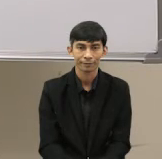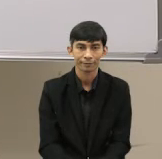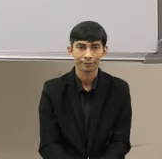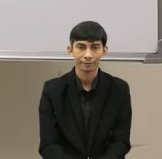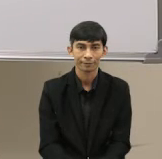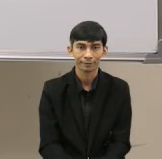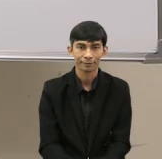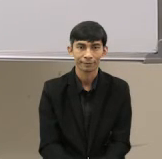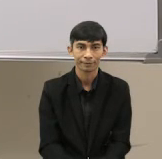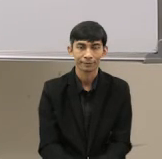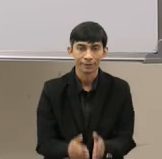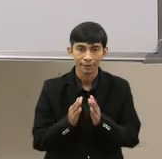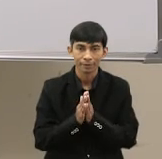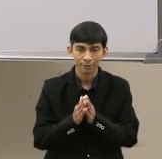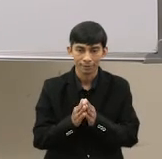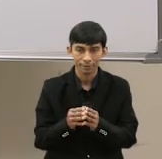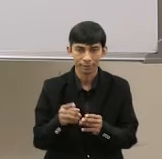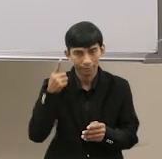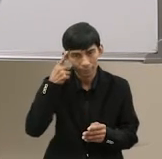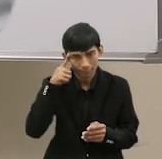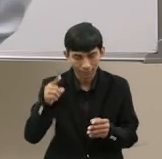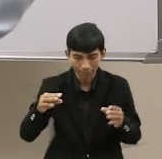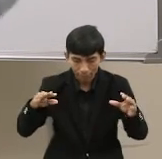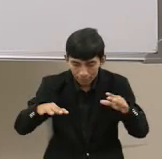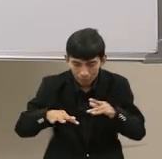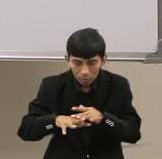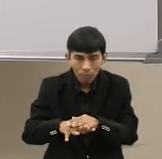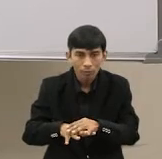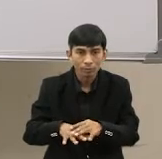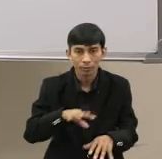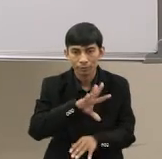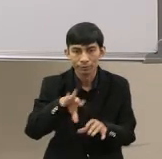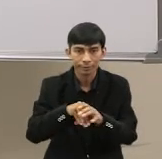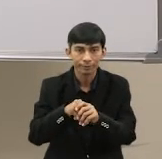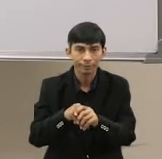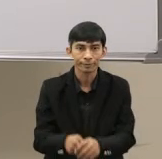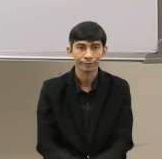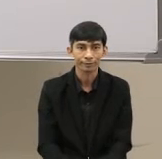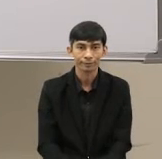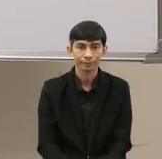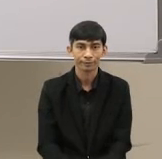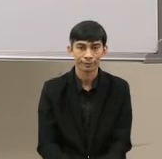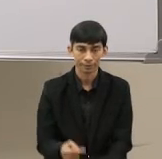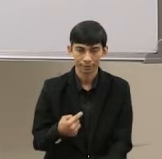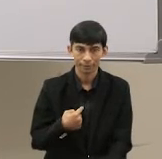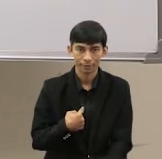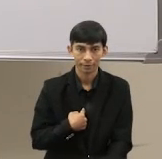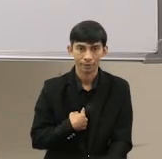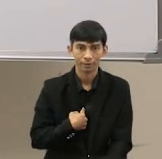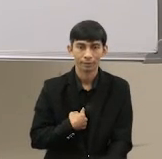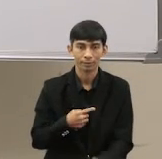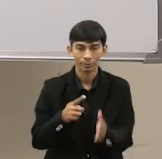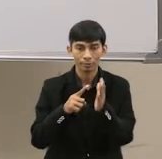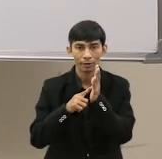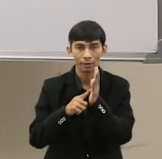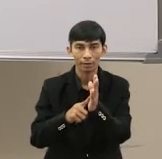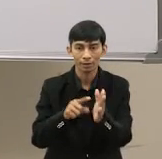chà, ở côn, sầm rập cà chua rôm pha côn tiếng ở khné, à lấy nẹt khú sông bằng hàn chấm nồi